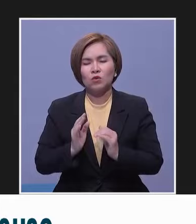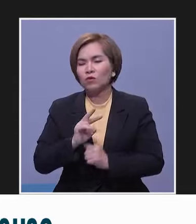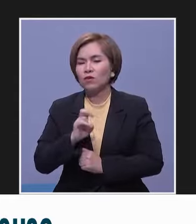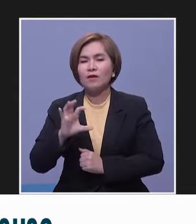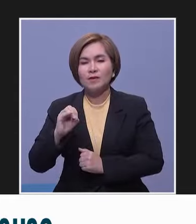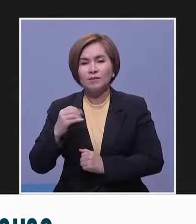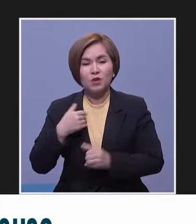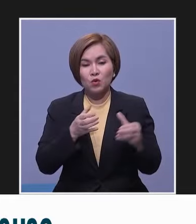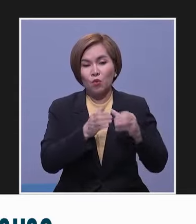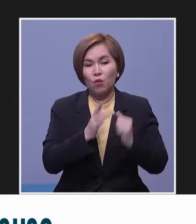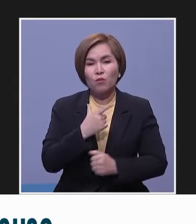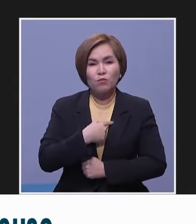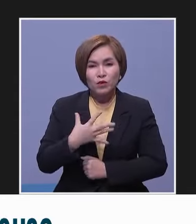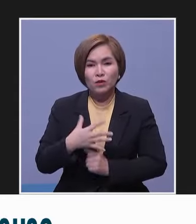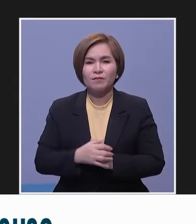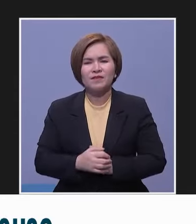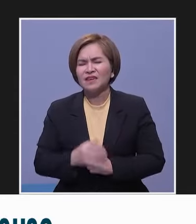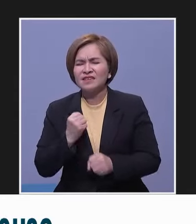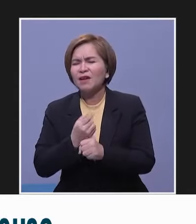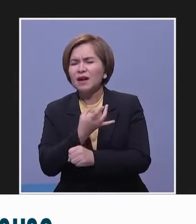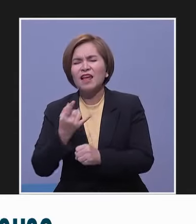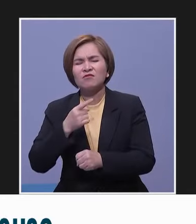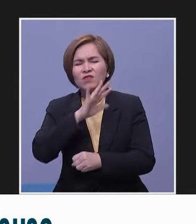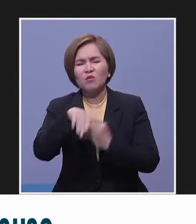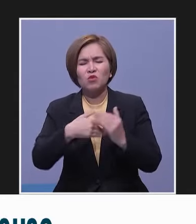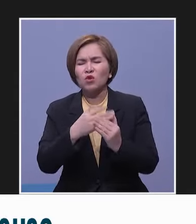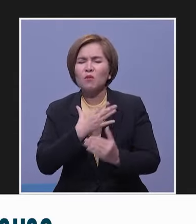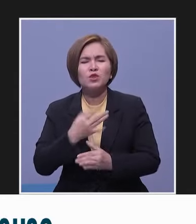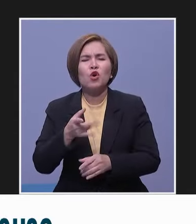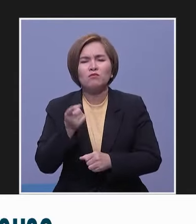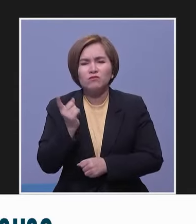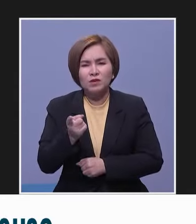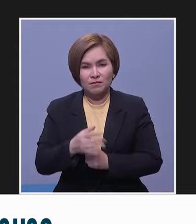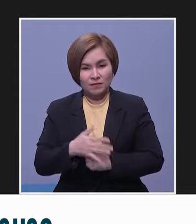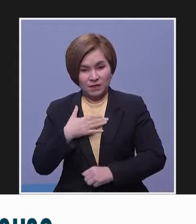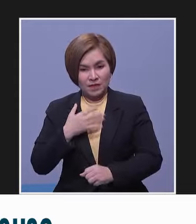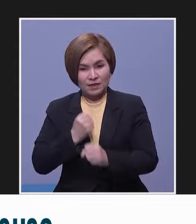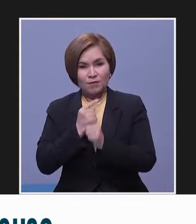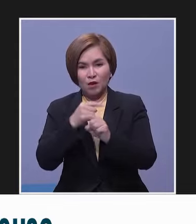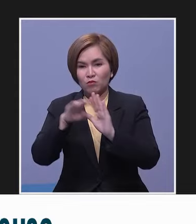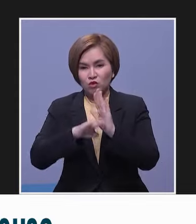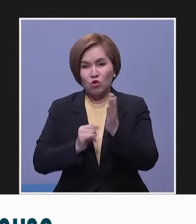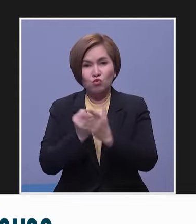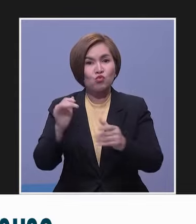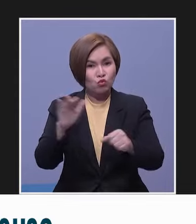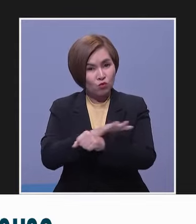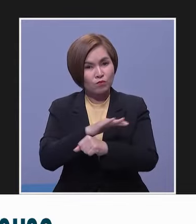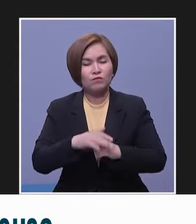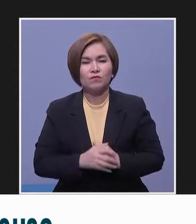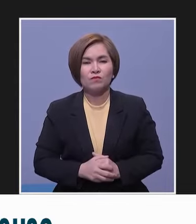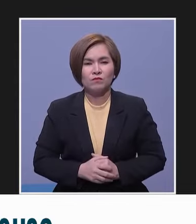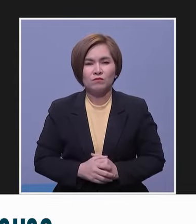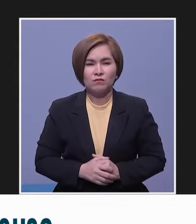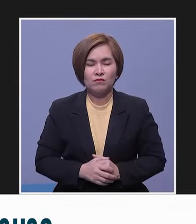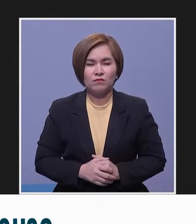คนเนี่ยก็ทำยังไงมันก็ไม่ชอบแต่เราเนี่ยมาถูกต้องนะแล้วก็มาด้ว